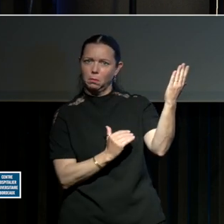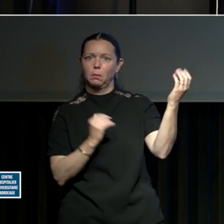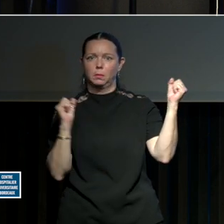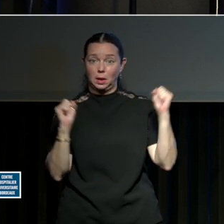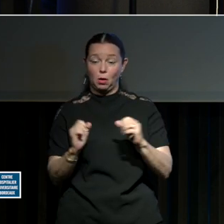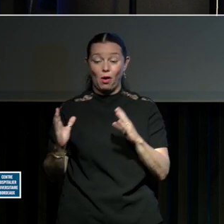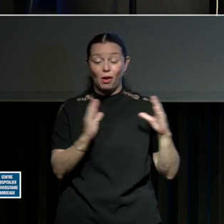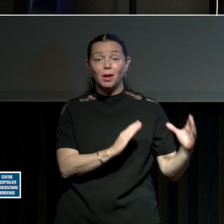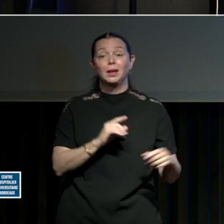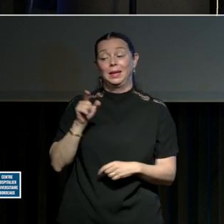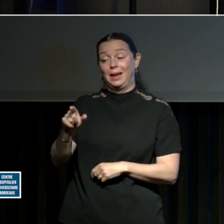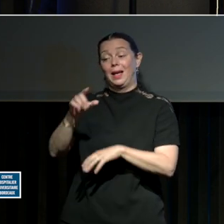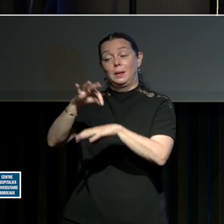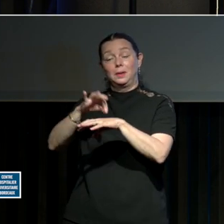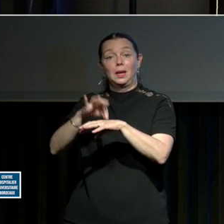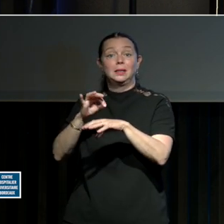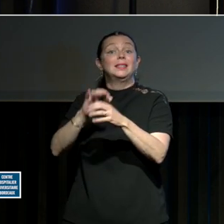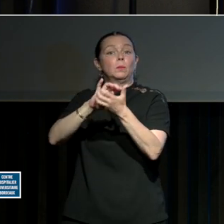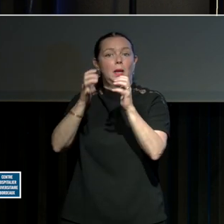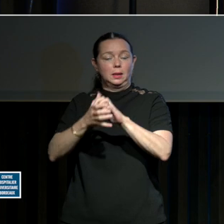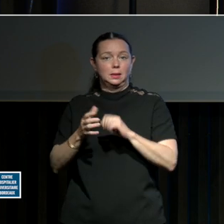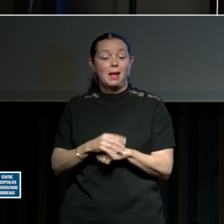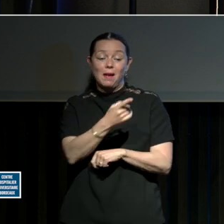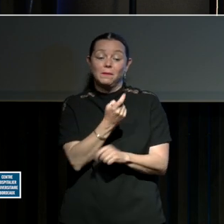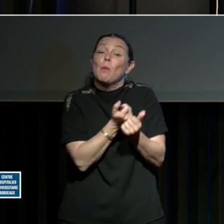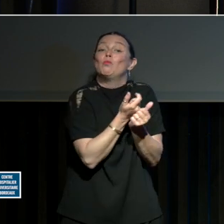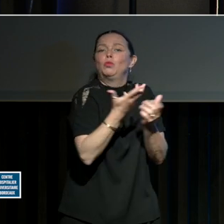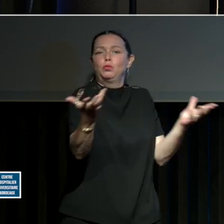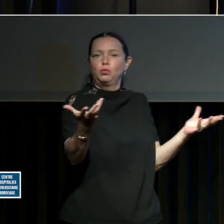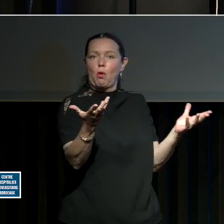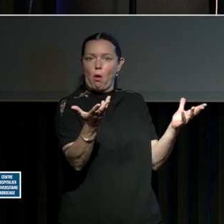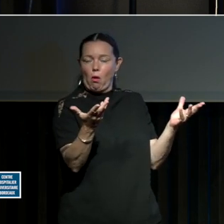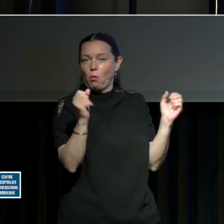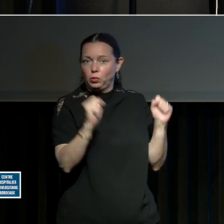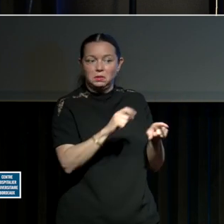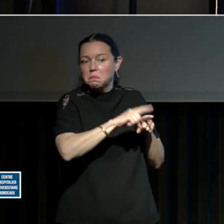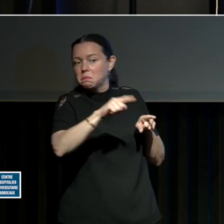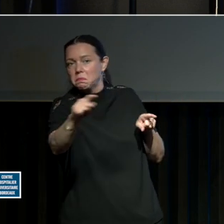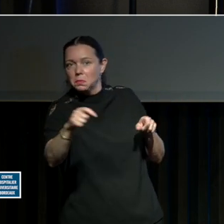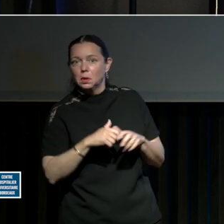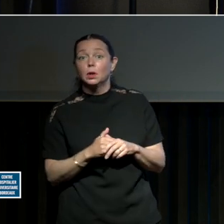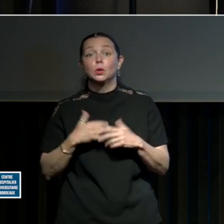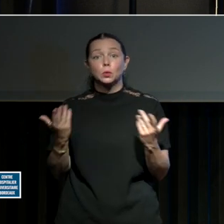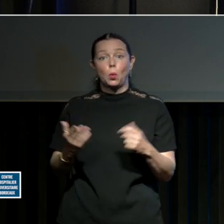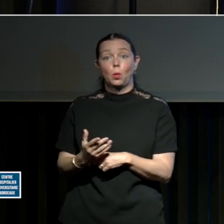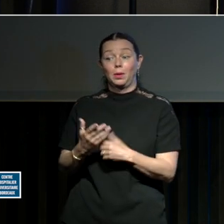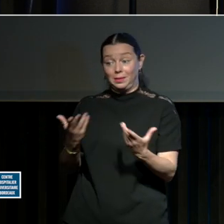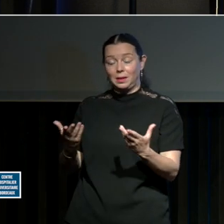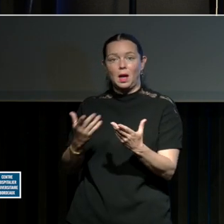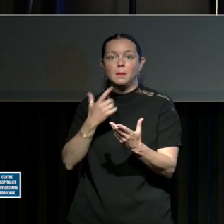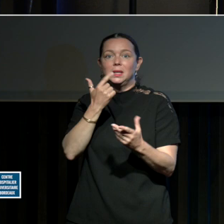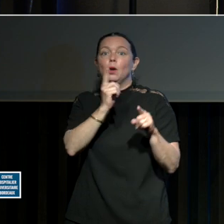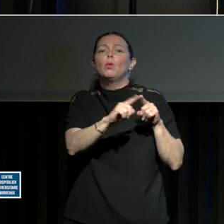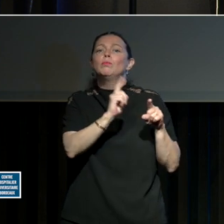sur un modèle de maladie complexe multifactorielle. Et selon ce modèle, la seule exposition à l'objet